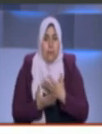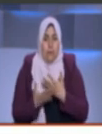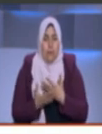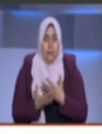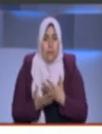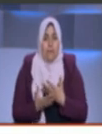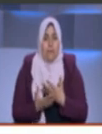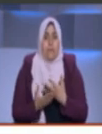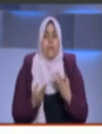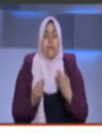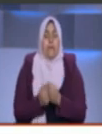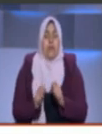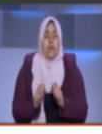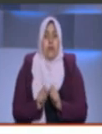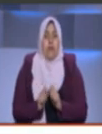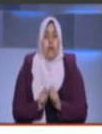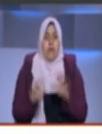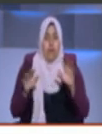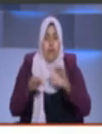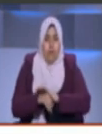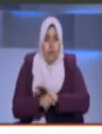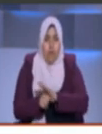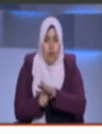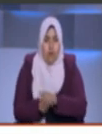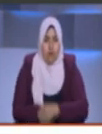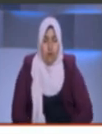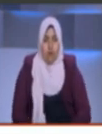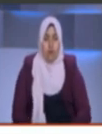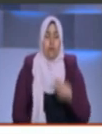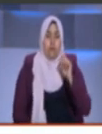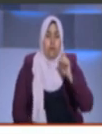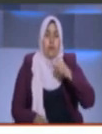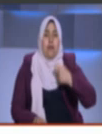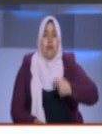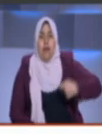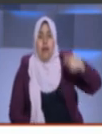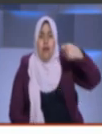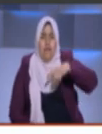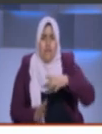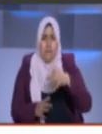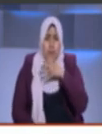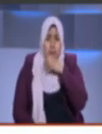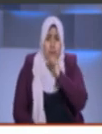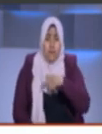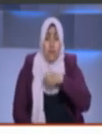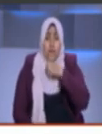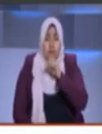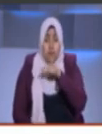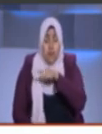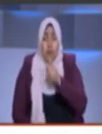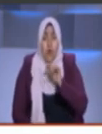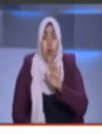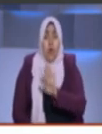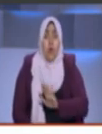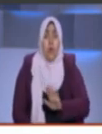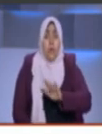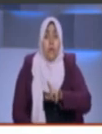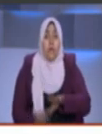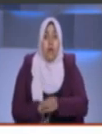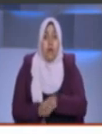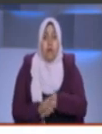مع الوباء كوفيد 19 بصورة أفضل من فرنسا، وأن فرنسا وأوروبا يعني